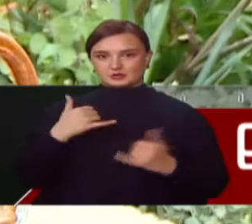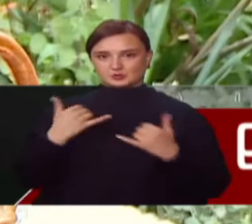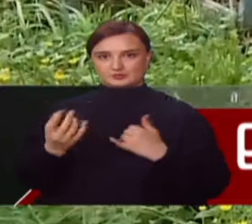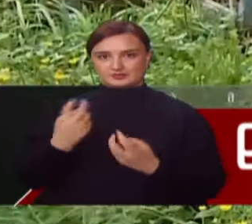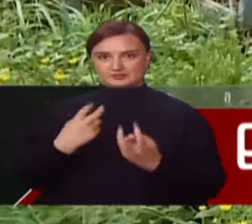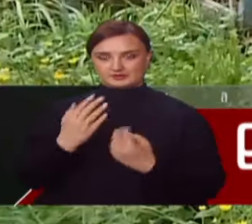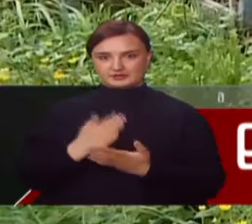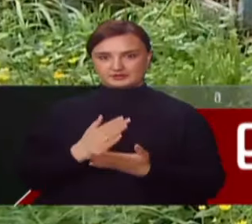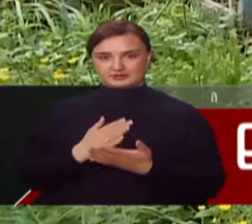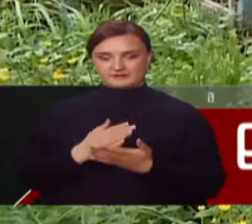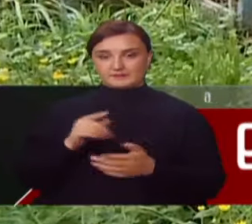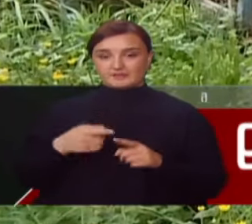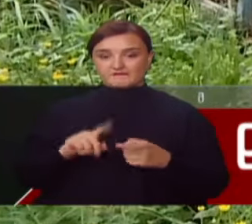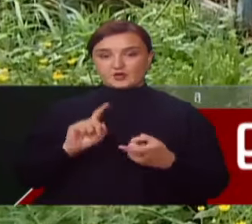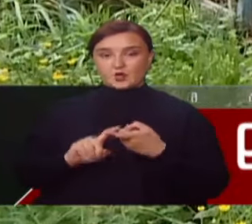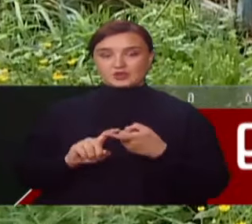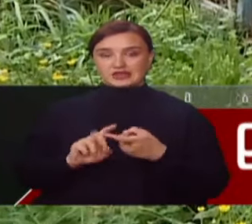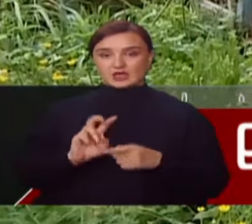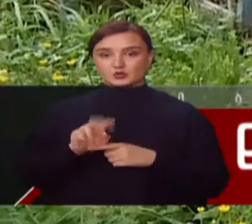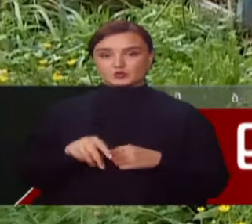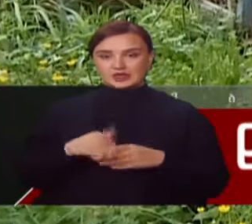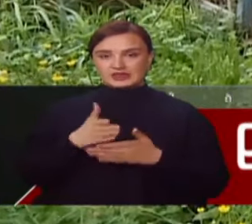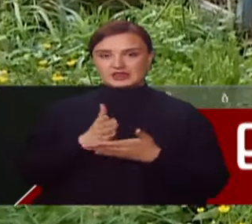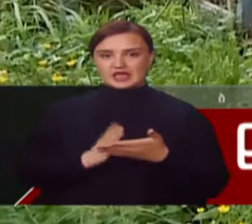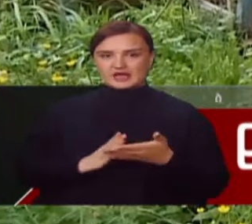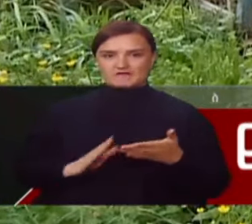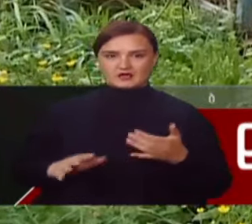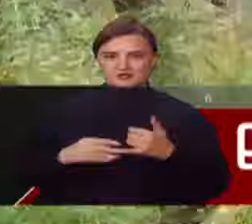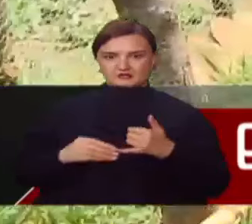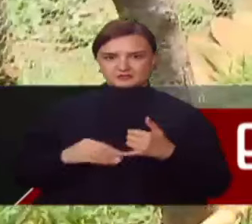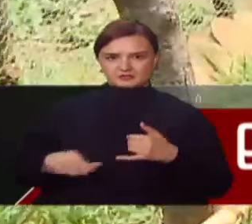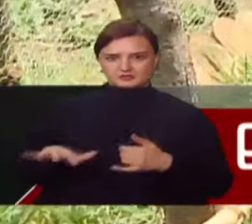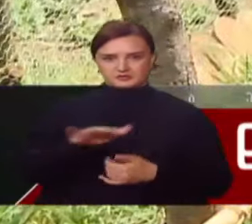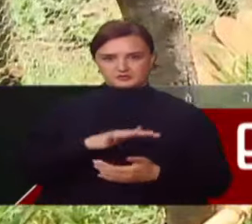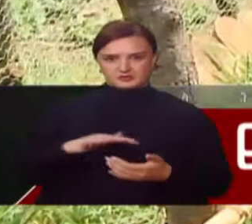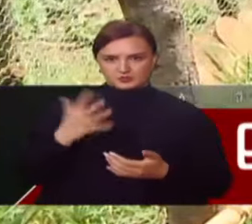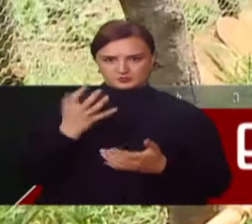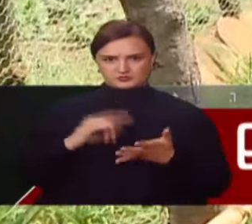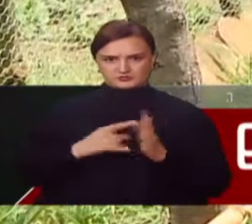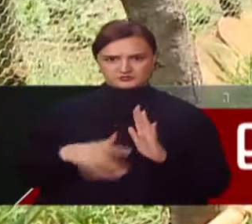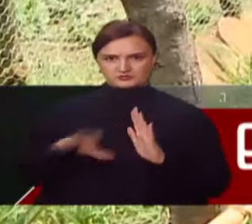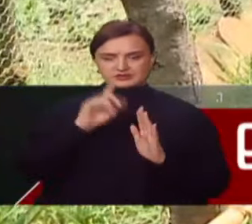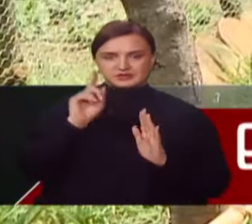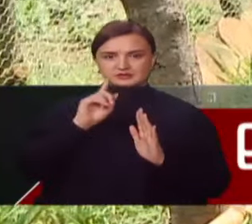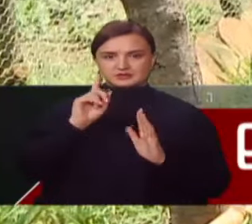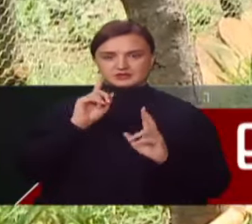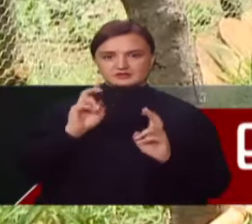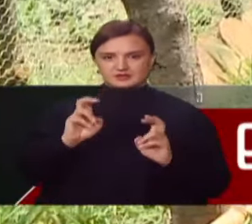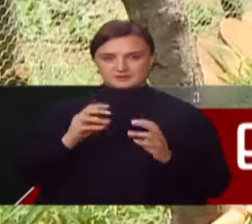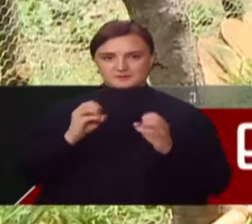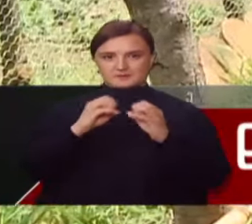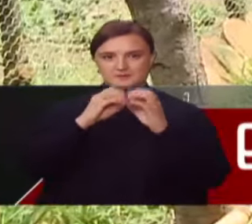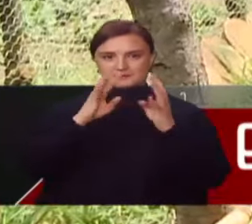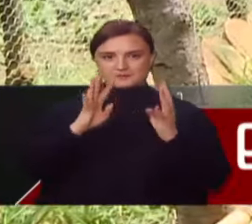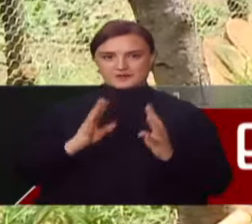სტუმრები გახლავთ. კონტაქტურ პარკს 9 ჰექტარზე მეტი ტერიტორია უკავია. სიმწვანეში მწკრივად ჩარიგებულ და ბადით